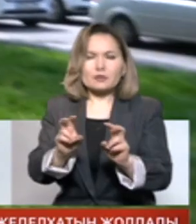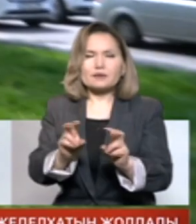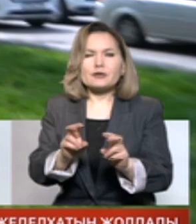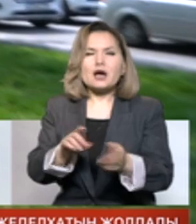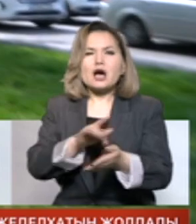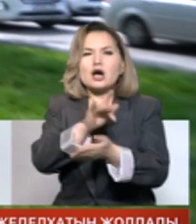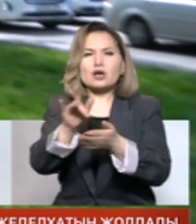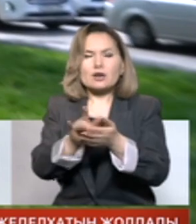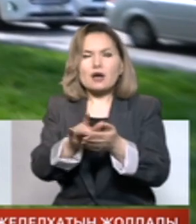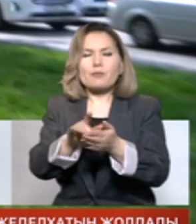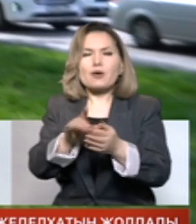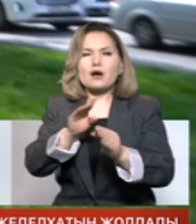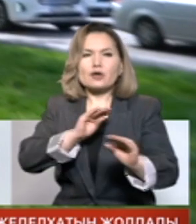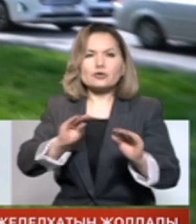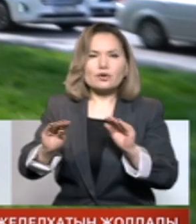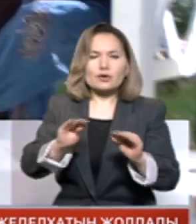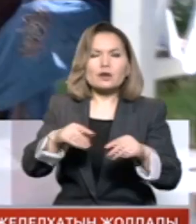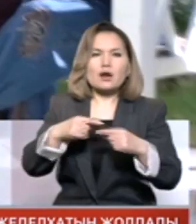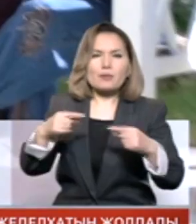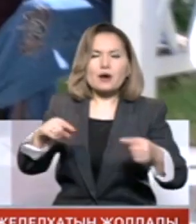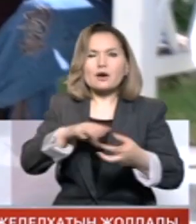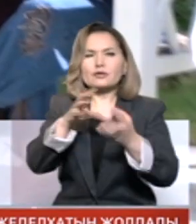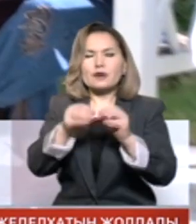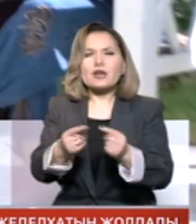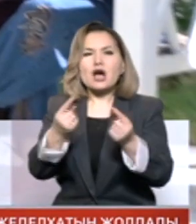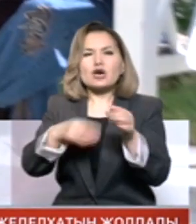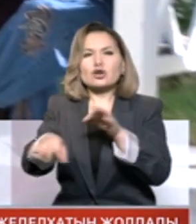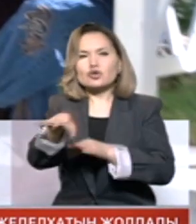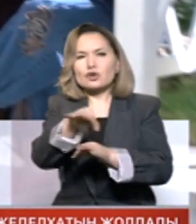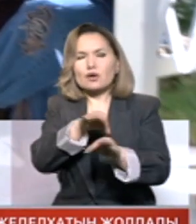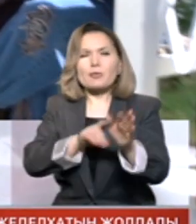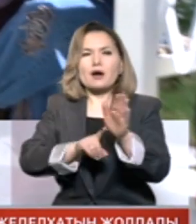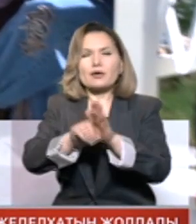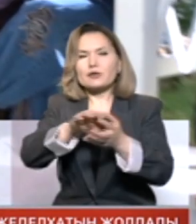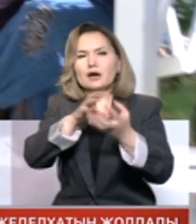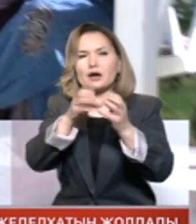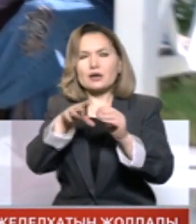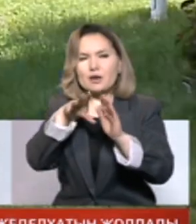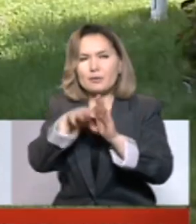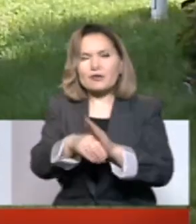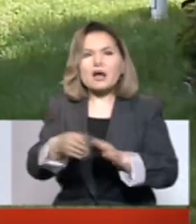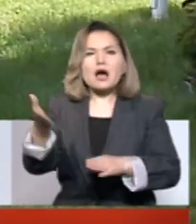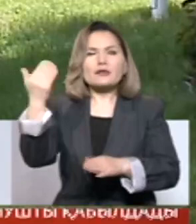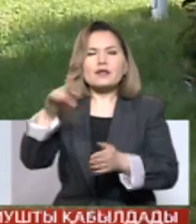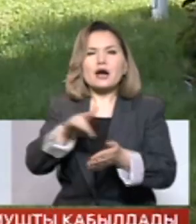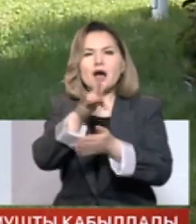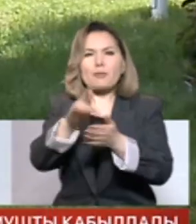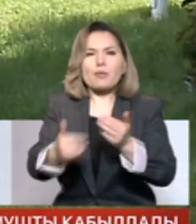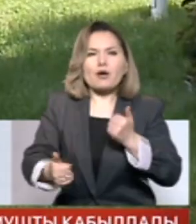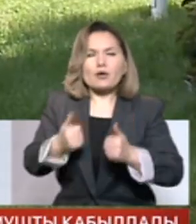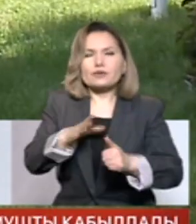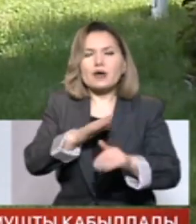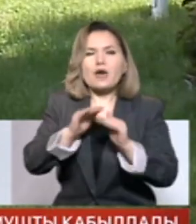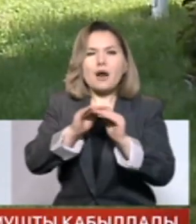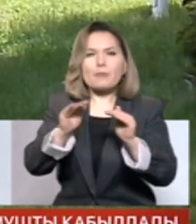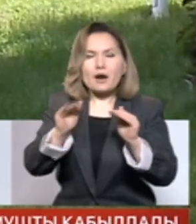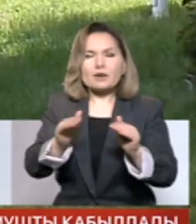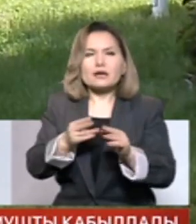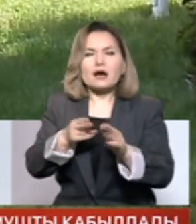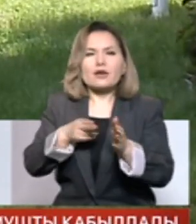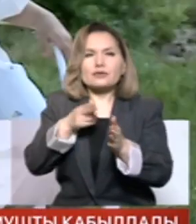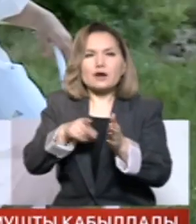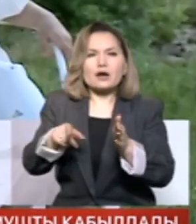Шаһарды абаттандыруға байланысты қазір мұнан басқа тағы бірнеше ірі жоба жүзеге асуда. Оның бірі кезінде қала мақтанышына айналған балалар темір жолының